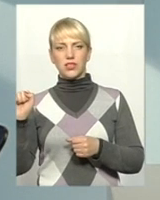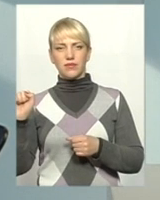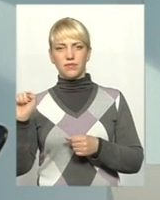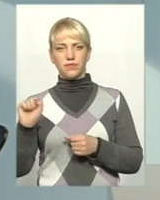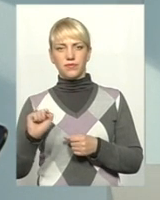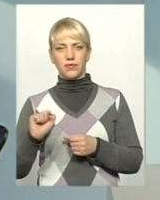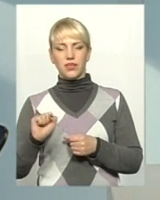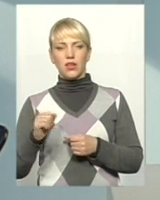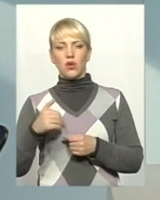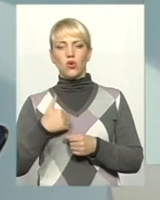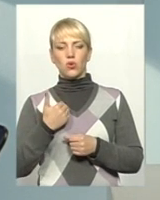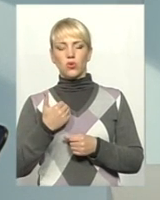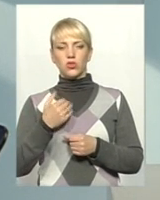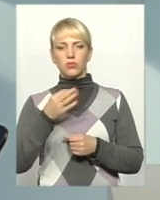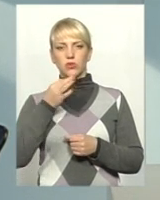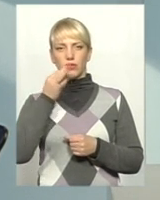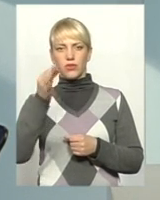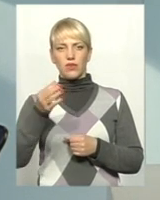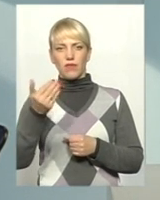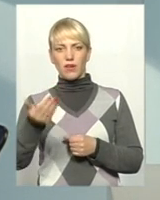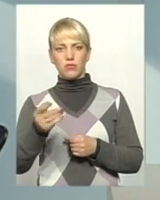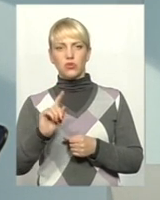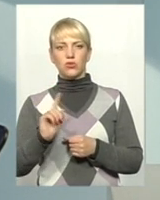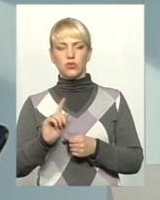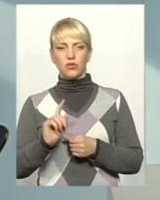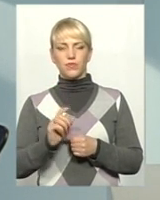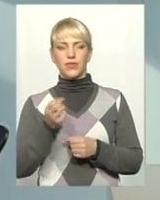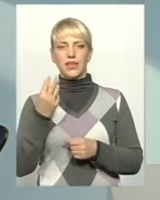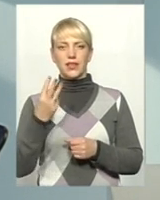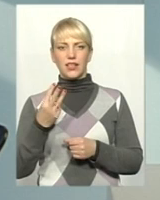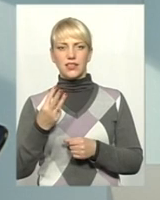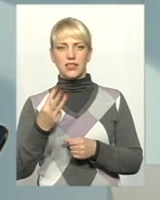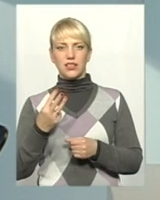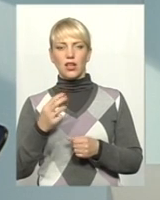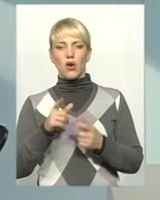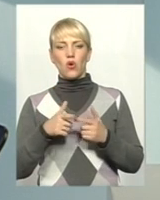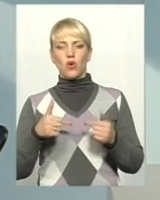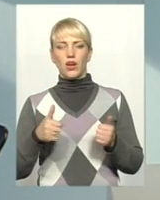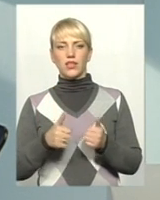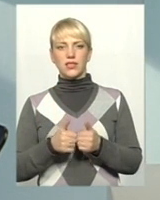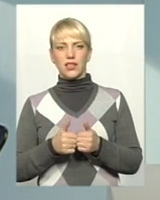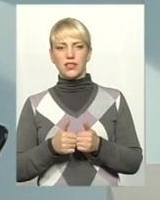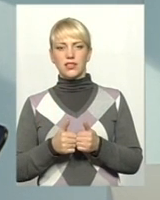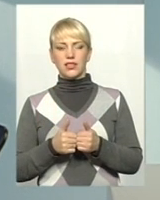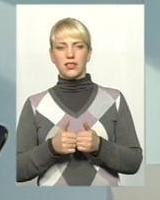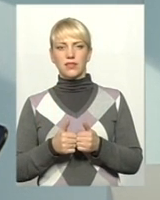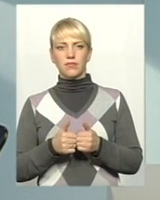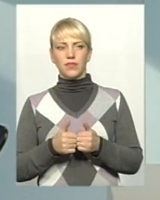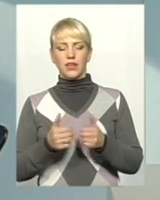переможця. Хочу до вашого відома сказати, що 13 організацій